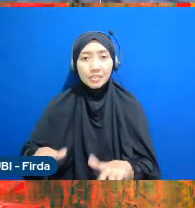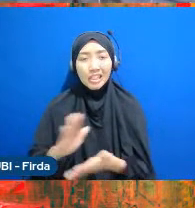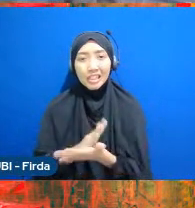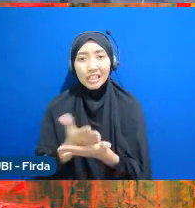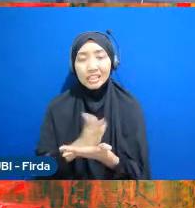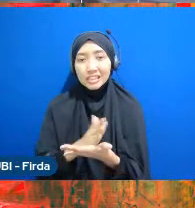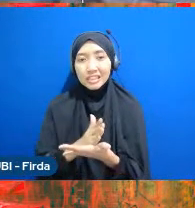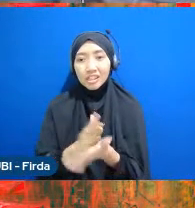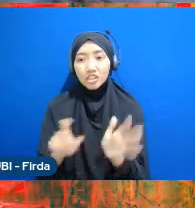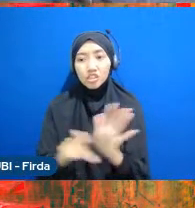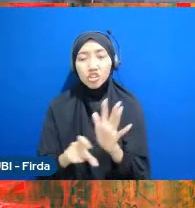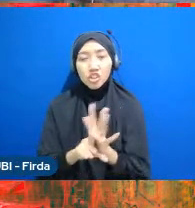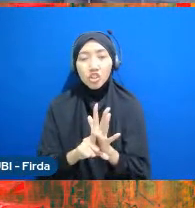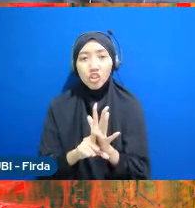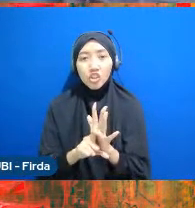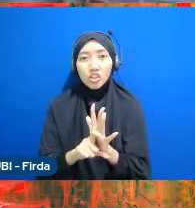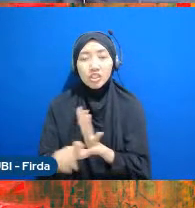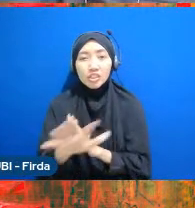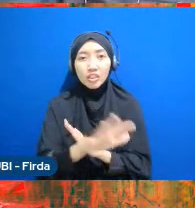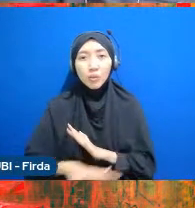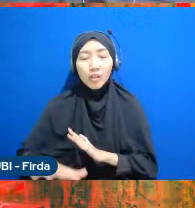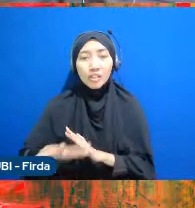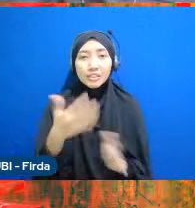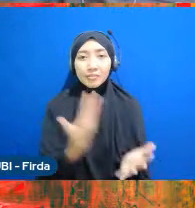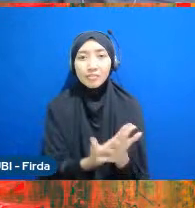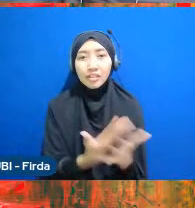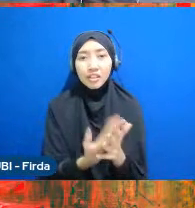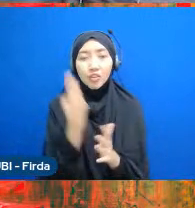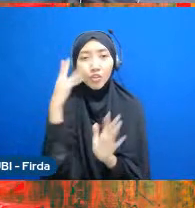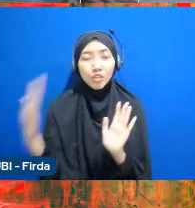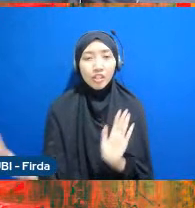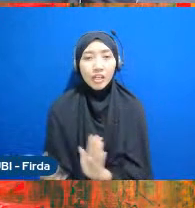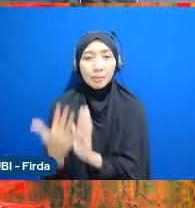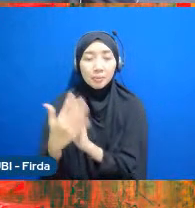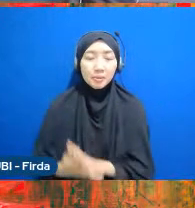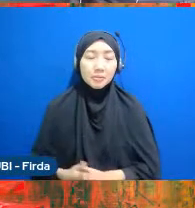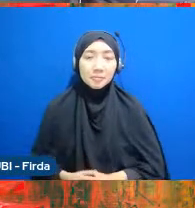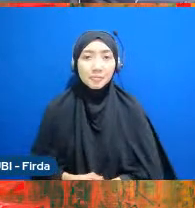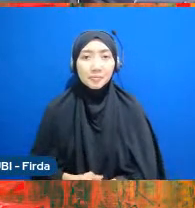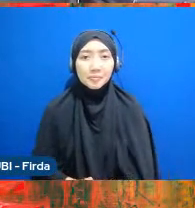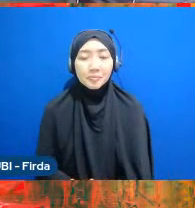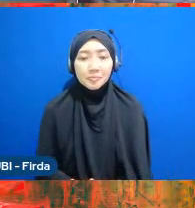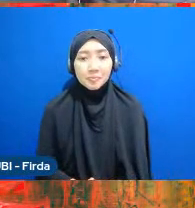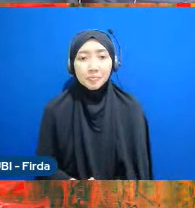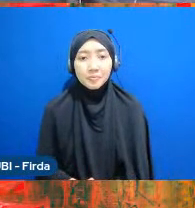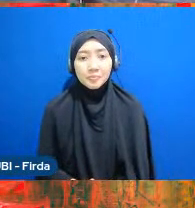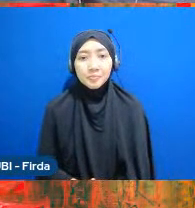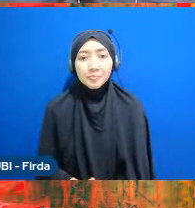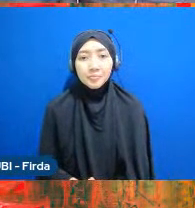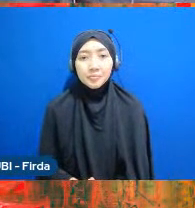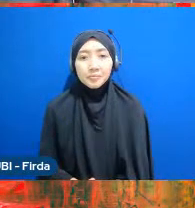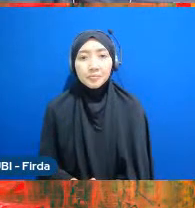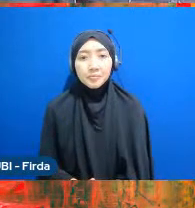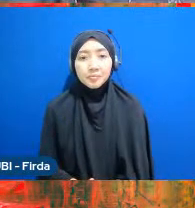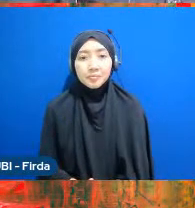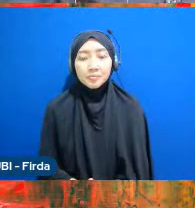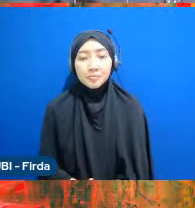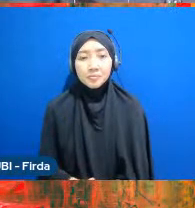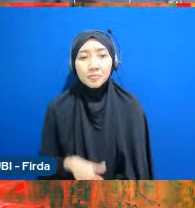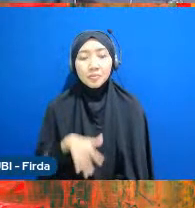dan contoh konkret situasi yang akan mereka hadapi. Nah, kemudian perasaan